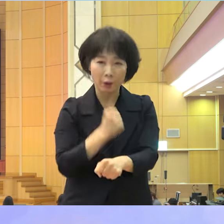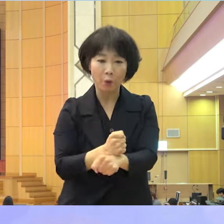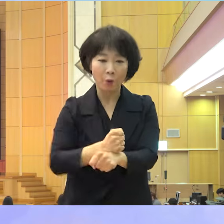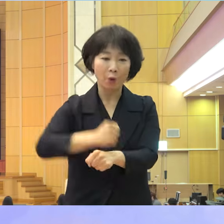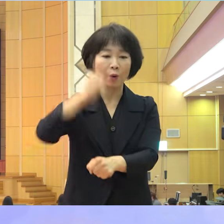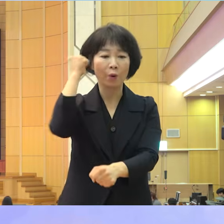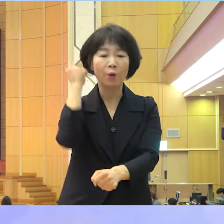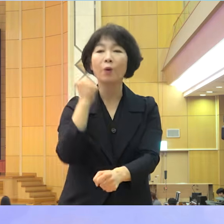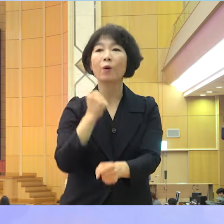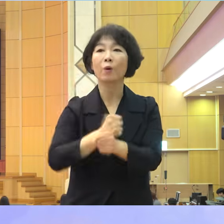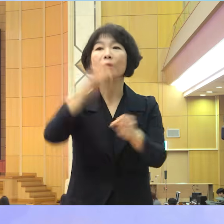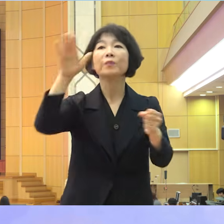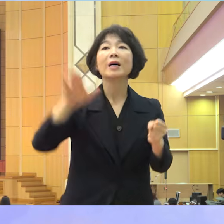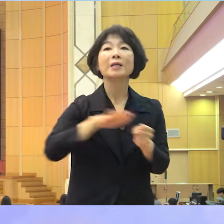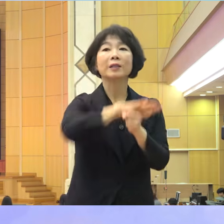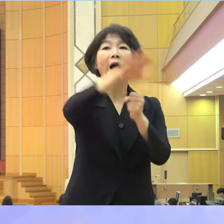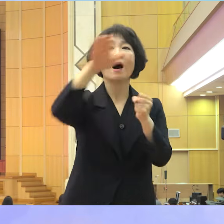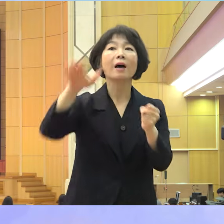행복해요